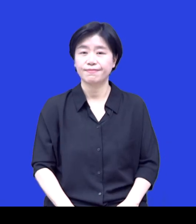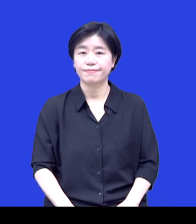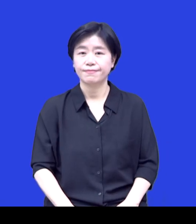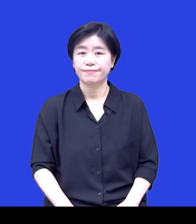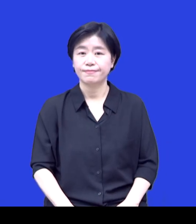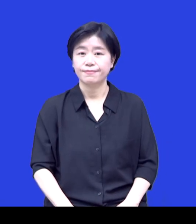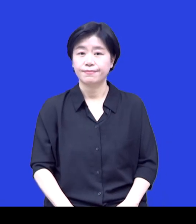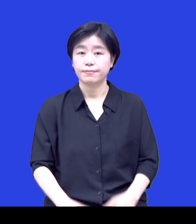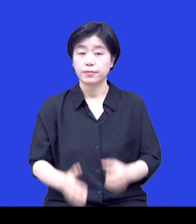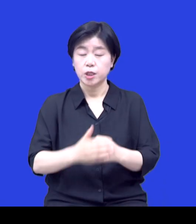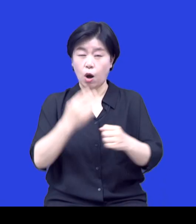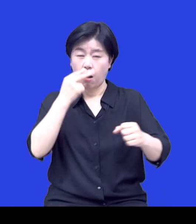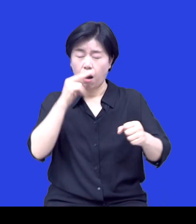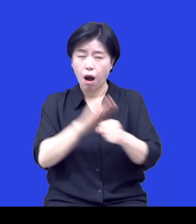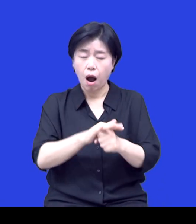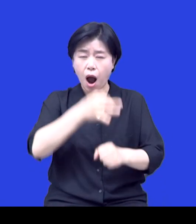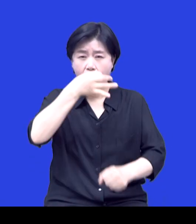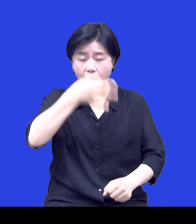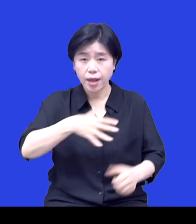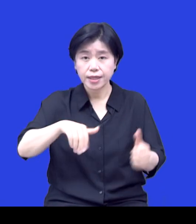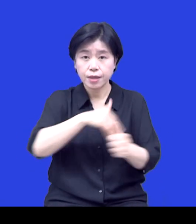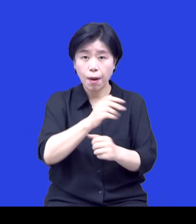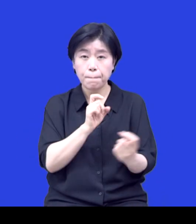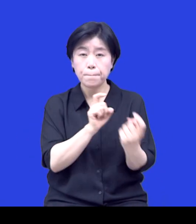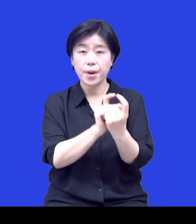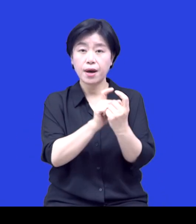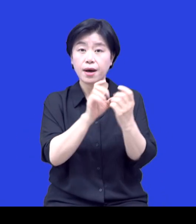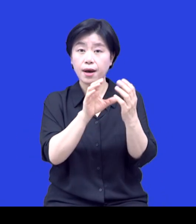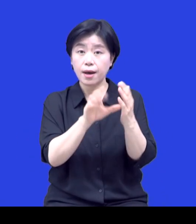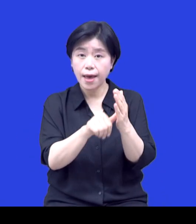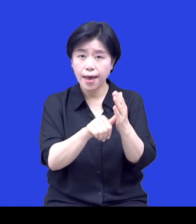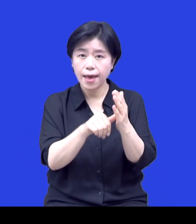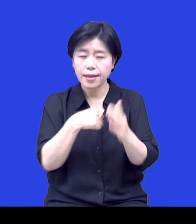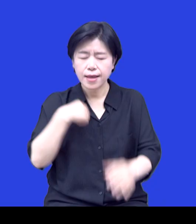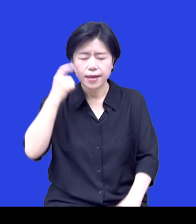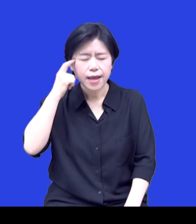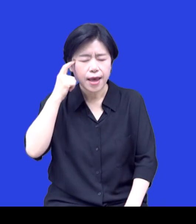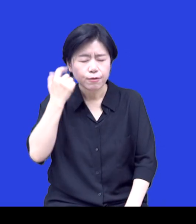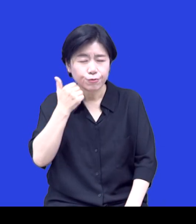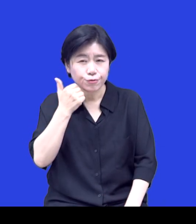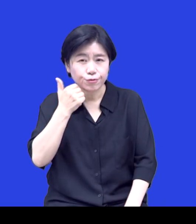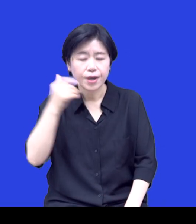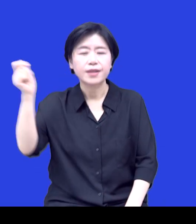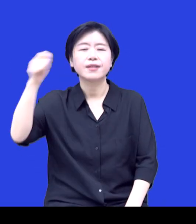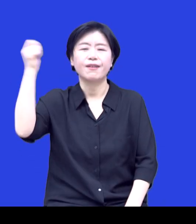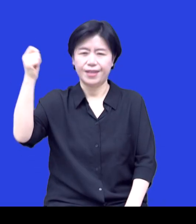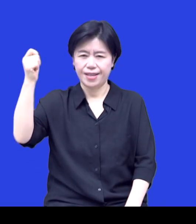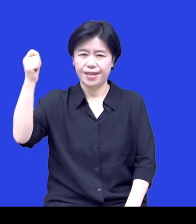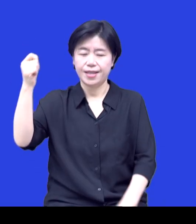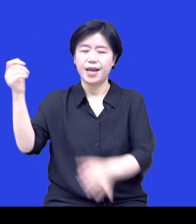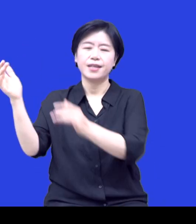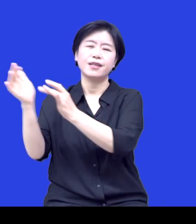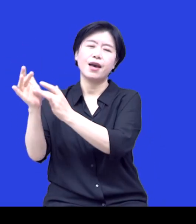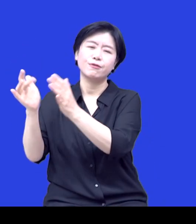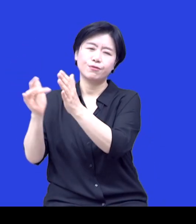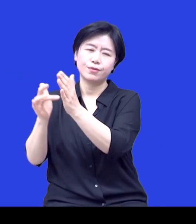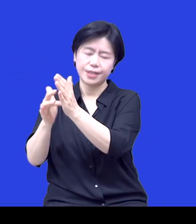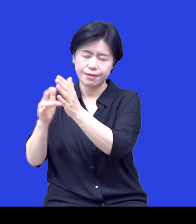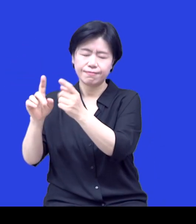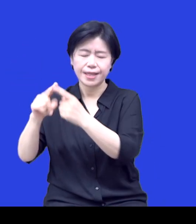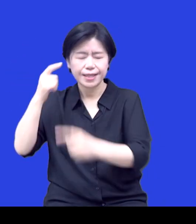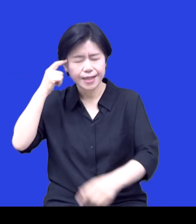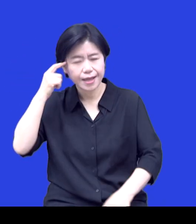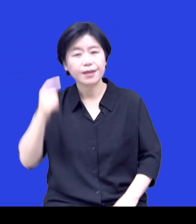그래서 억울하고 힘든 상황일수록 저는 다윗 생각하고 예수님 생각하면서 저는 그때 시편을